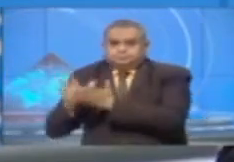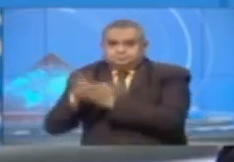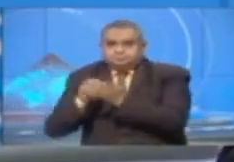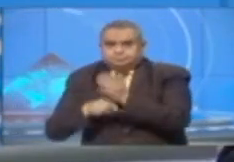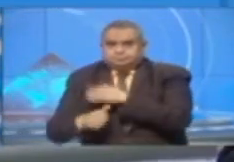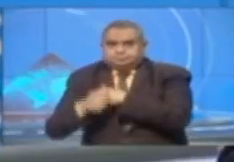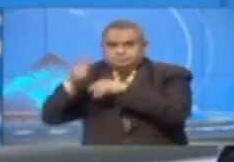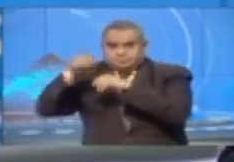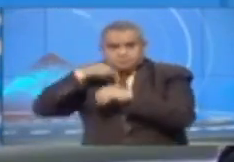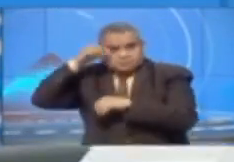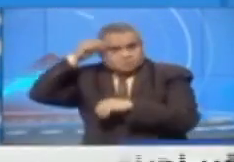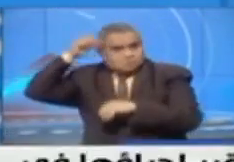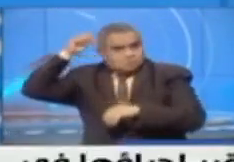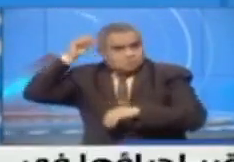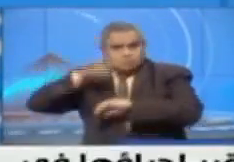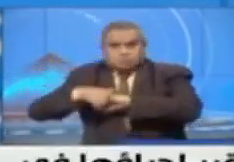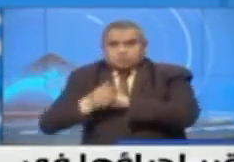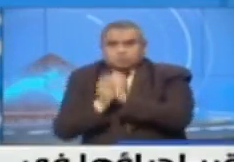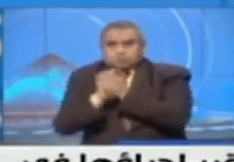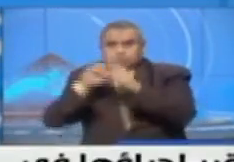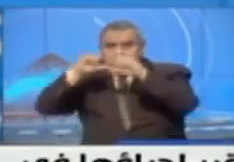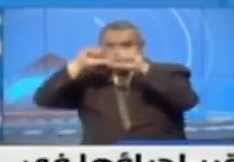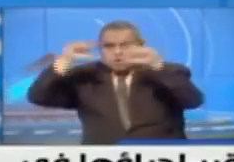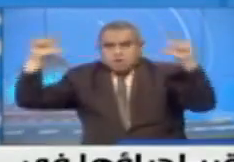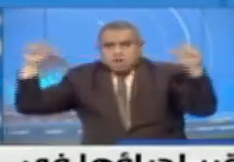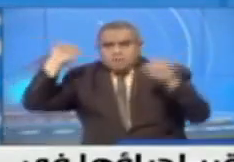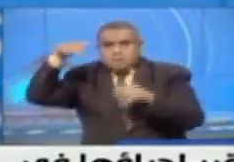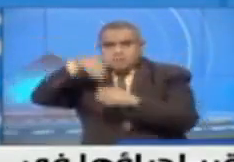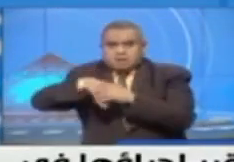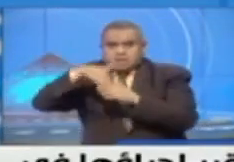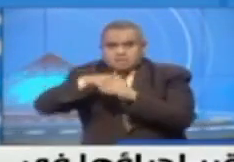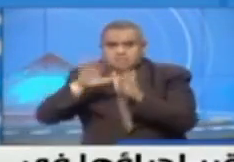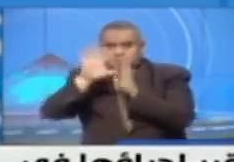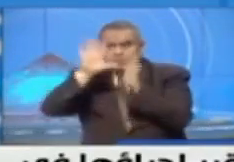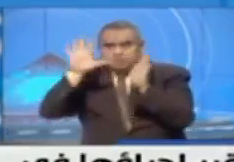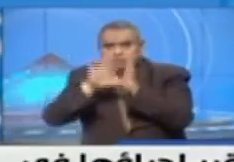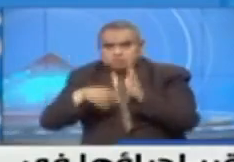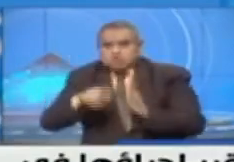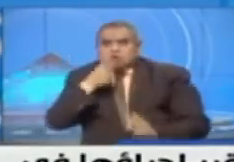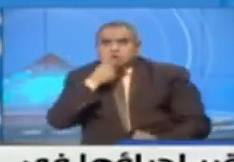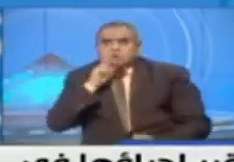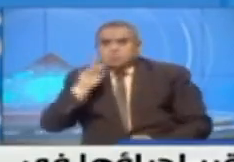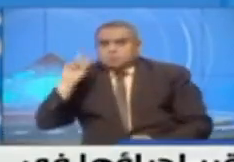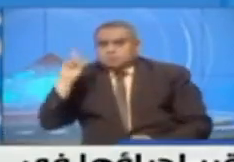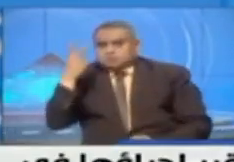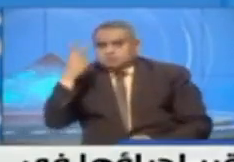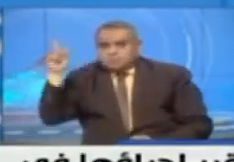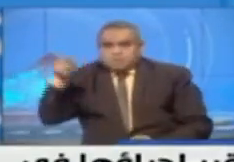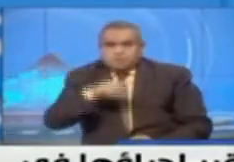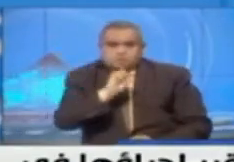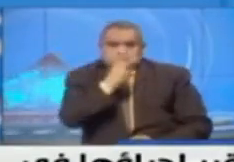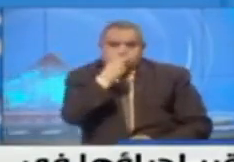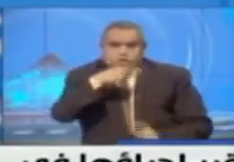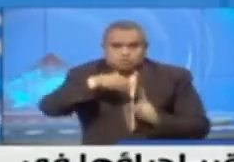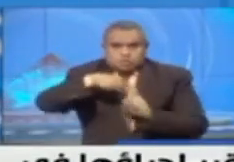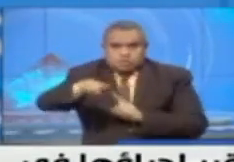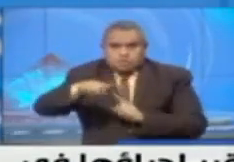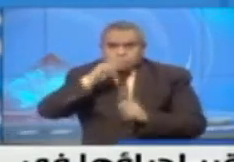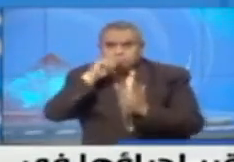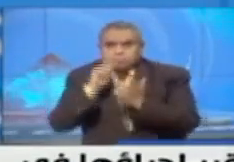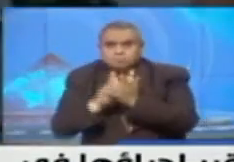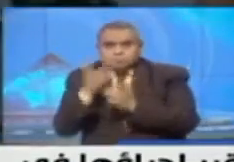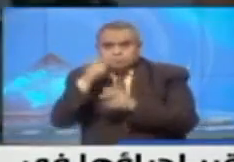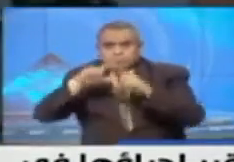انطلقت في تونس الحملة الدعائية للانتخابات التشريعية المقرر إجراؤها في 17 من ديسمبر المقبل، ومن المقرر